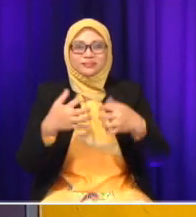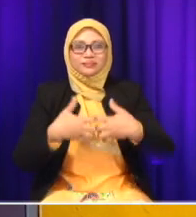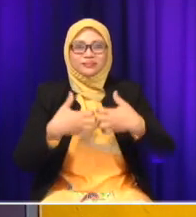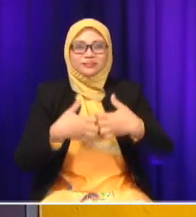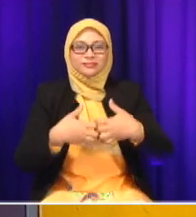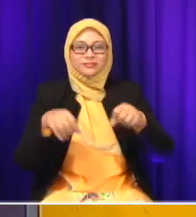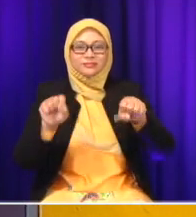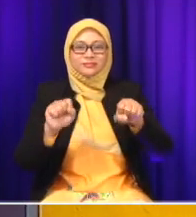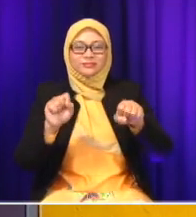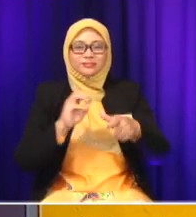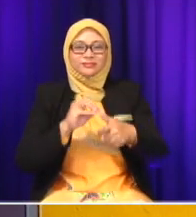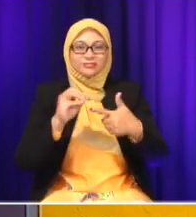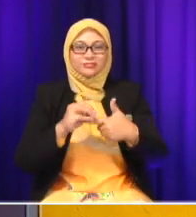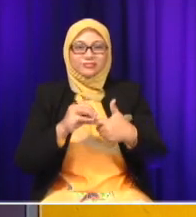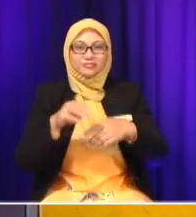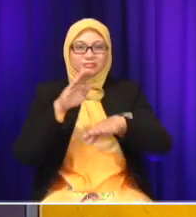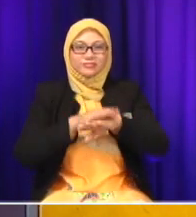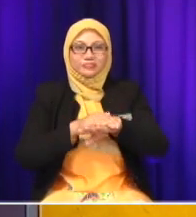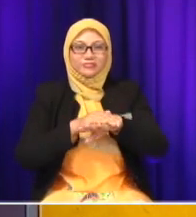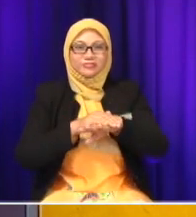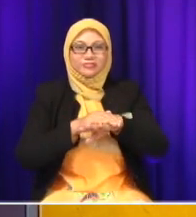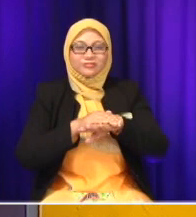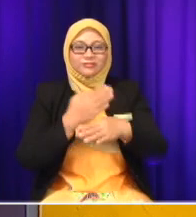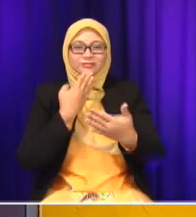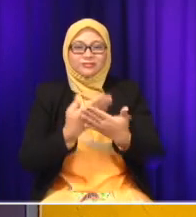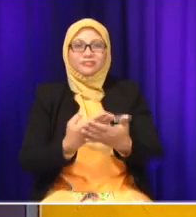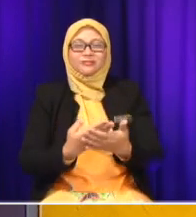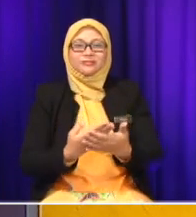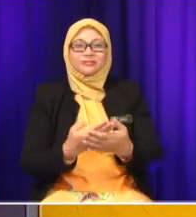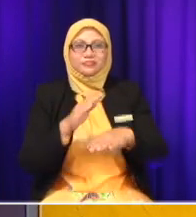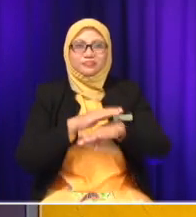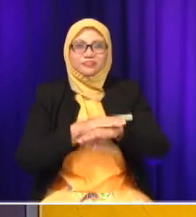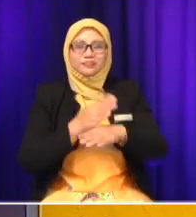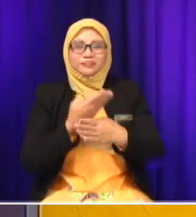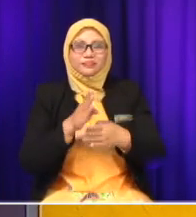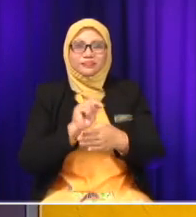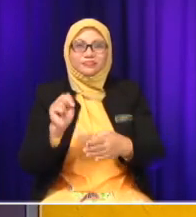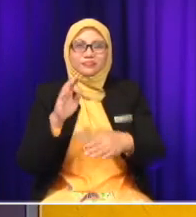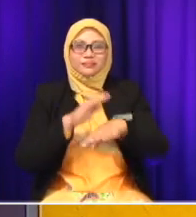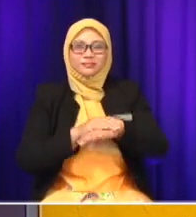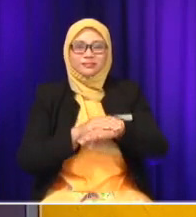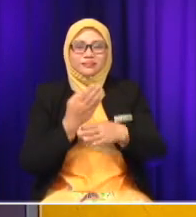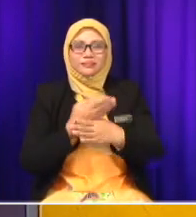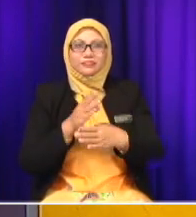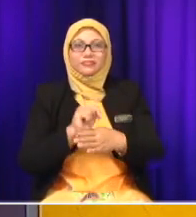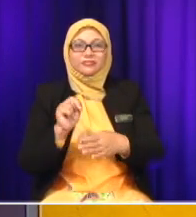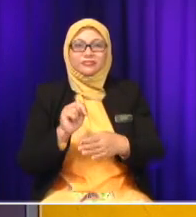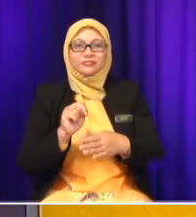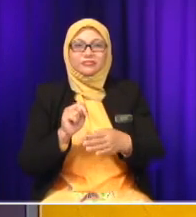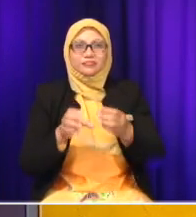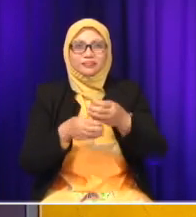top overhaul okey bahagian atas ni apa yang dikatakan bahagian atas iaitu bahagian silinder head dan juga